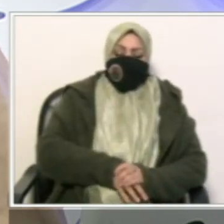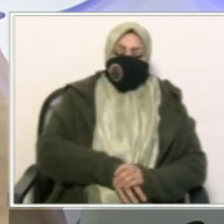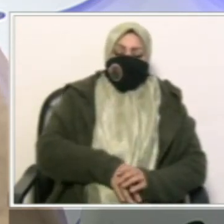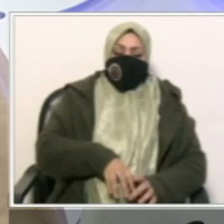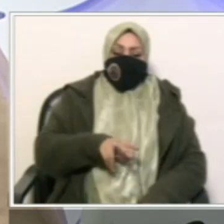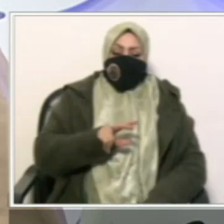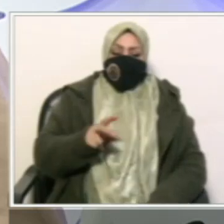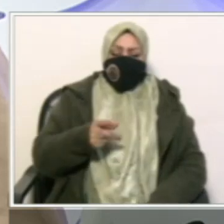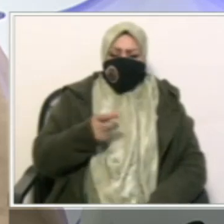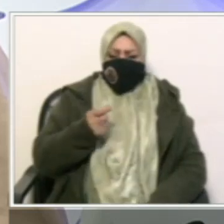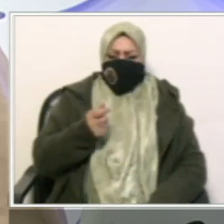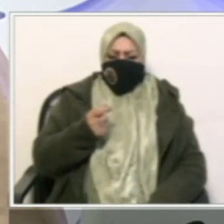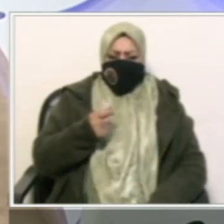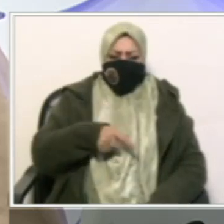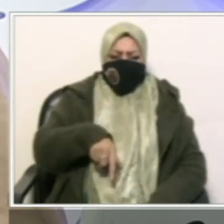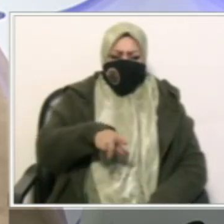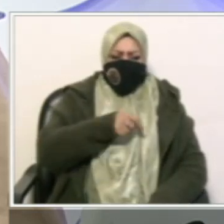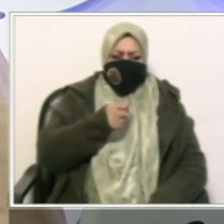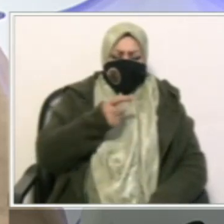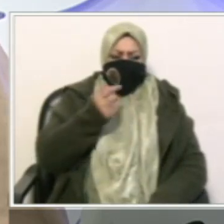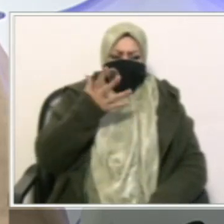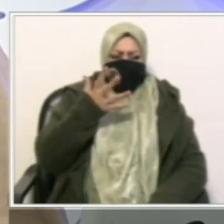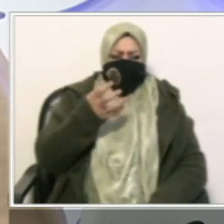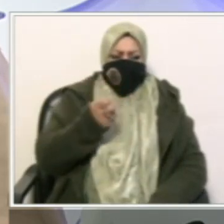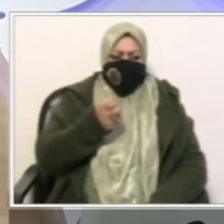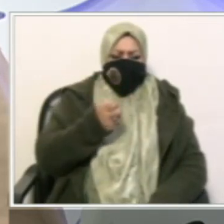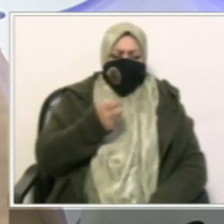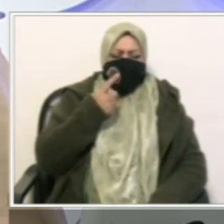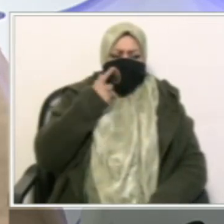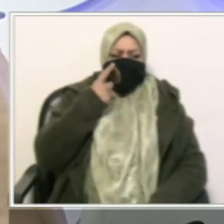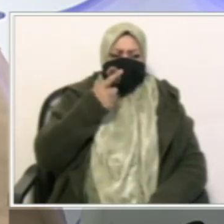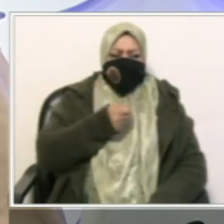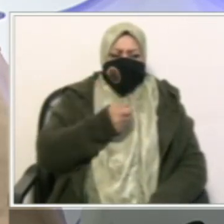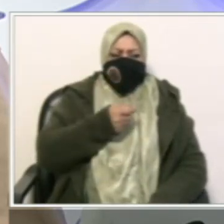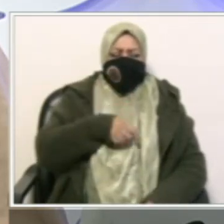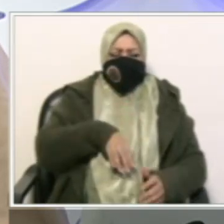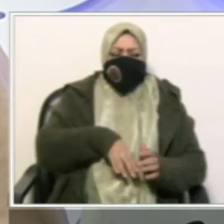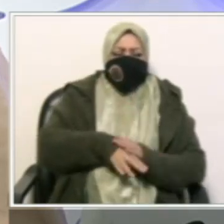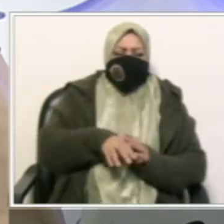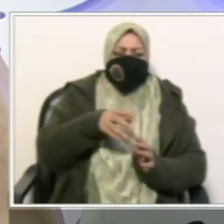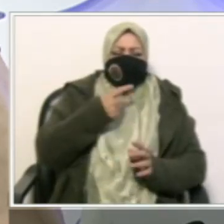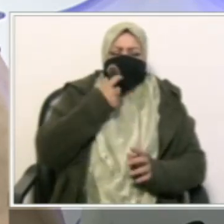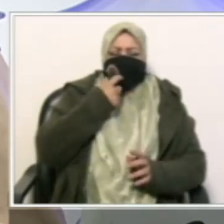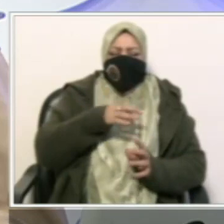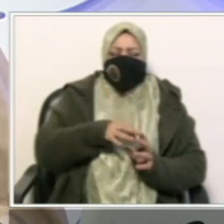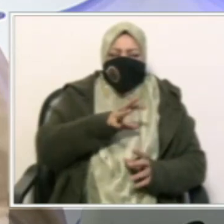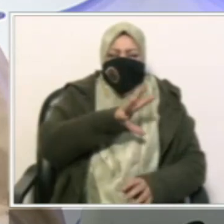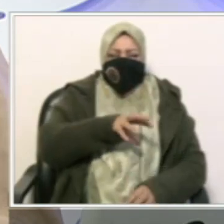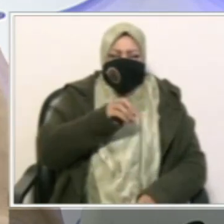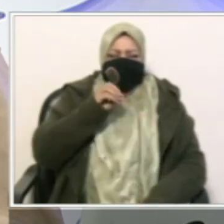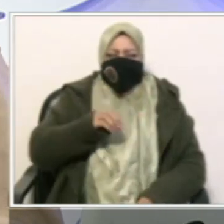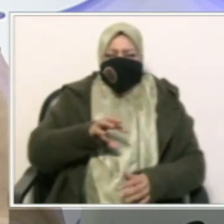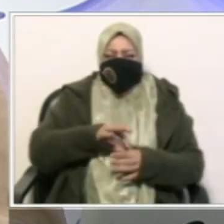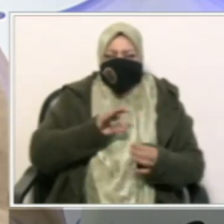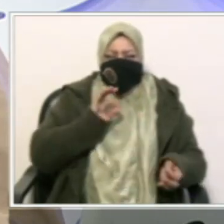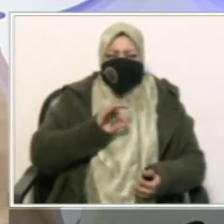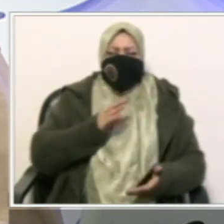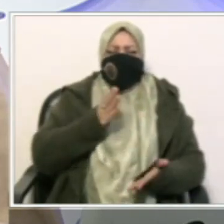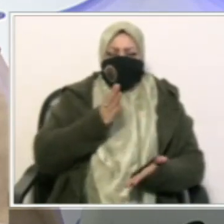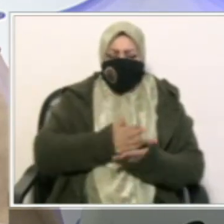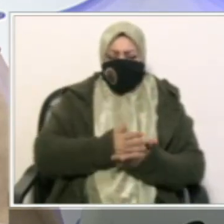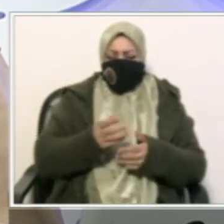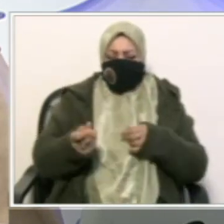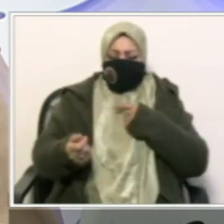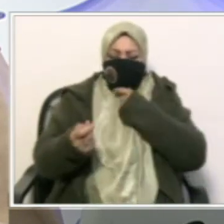جنيه ربطت 500 جنيه وجي العيل برميهم في الكانون تقطع الصلاة وتأخذ تحولهم مثلا، لأن مال له بال، يجوز